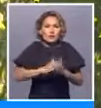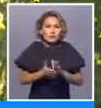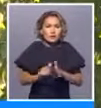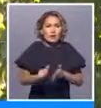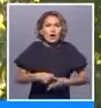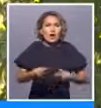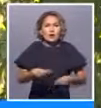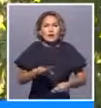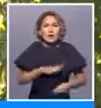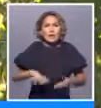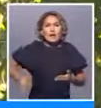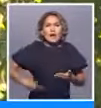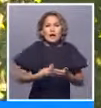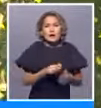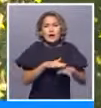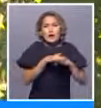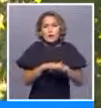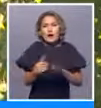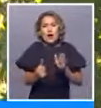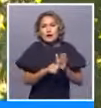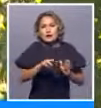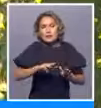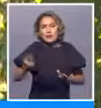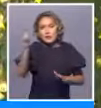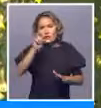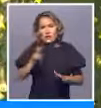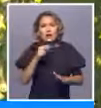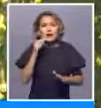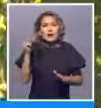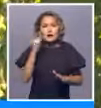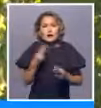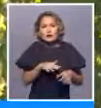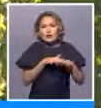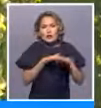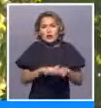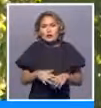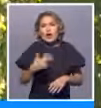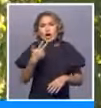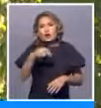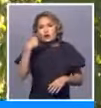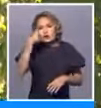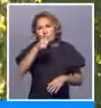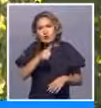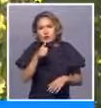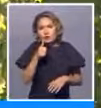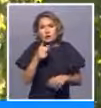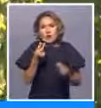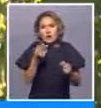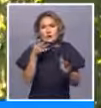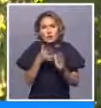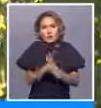қойылды. Инвестиция мөлшері 6 миллион долларды құрайды. Бұл қаражат алдағы 3 жылдан 5 жылға дейінгі аралықта жаратылатын